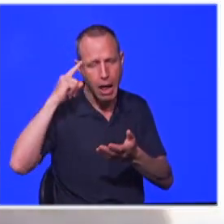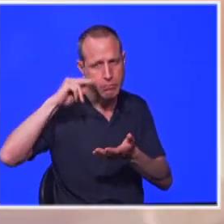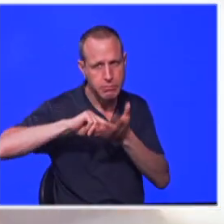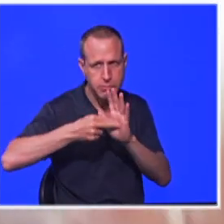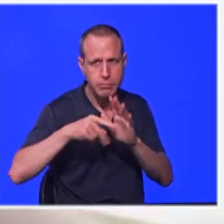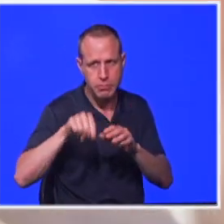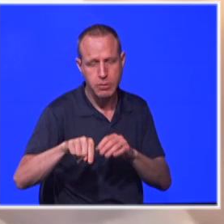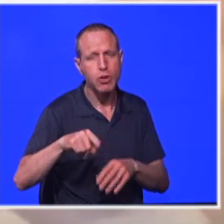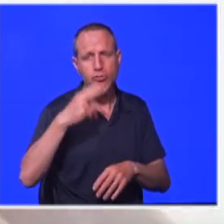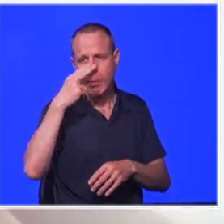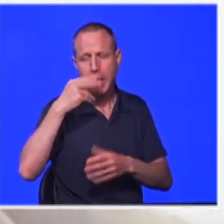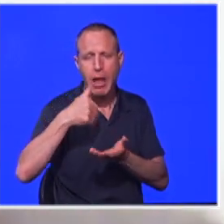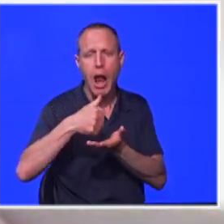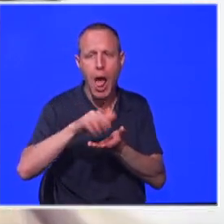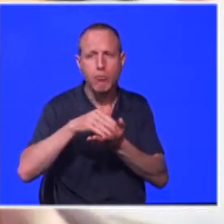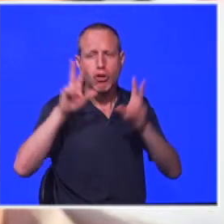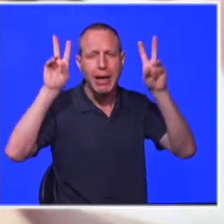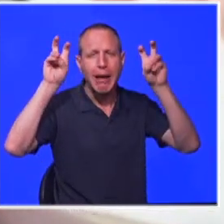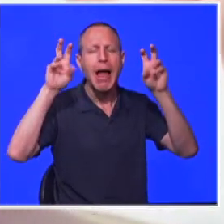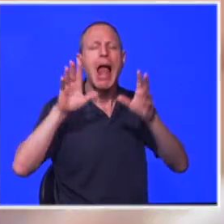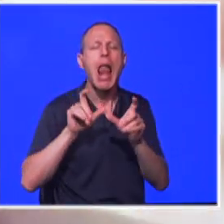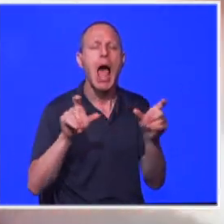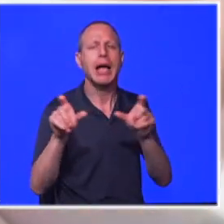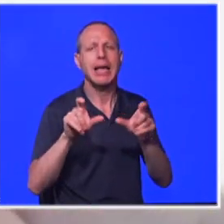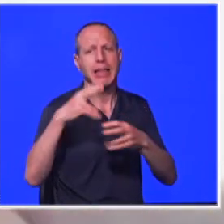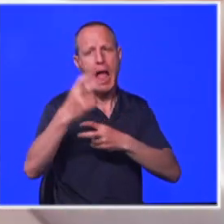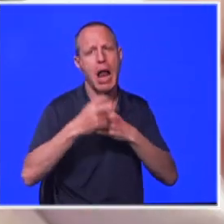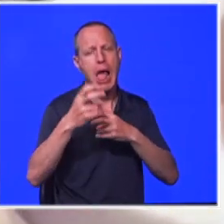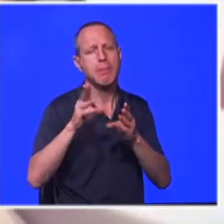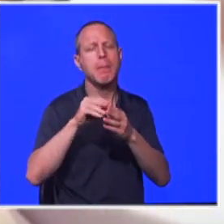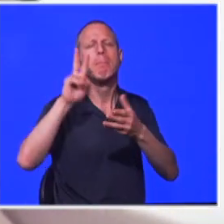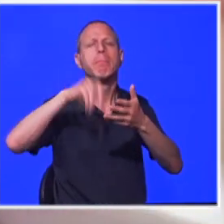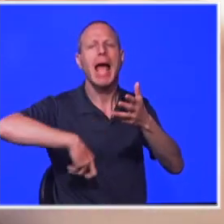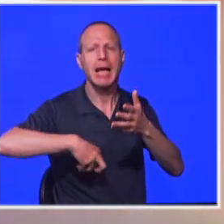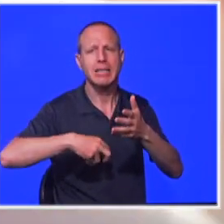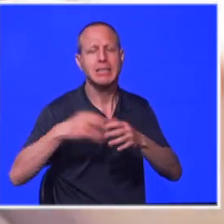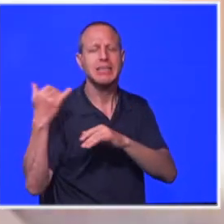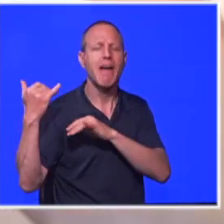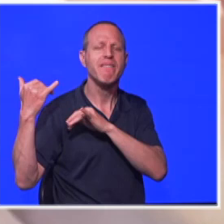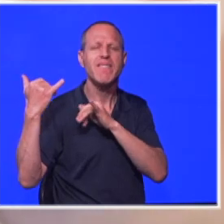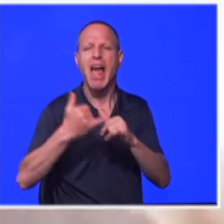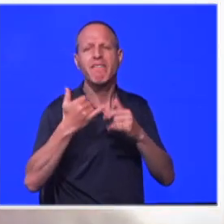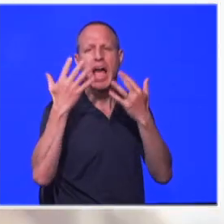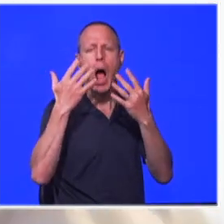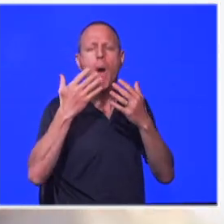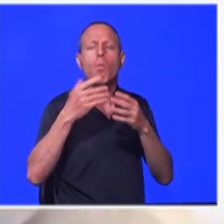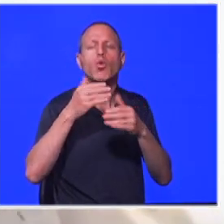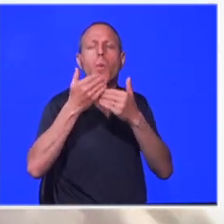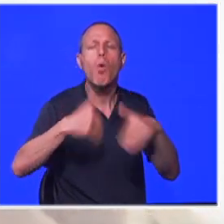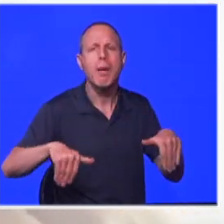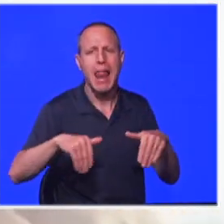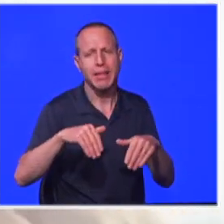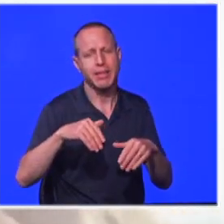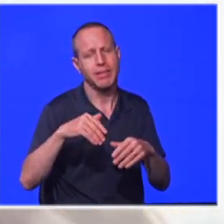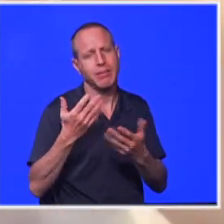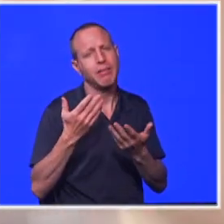שמנסה להמשיך ולהגן על החקלאים באמצעות מכסים, ובעצם לייבא כמות מוגבלת ליבואנים ספציפיים ומדודים, אז בעצם